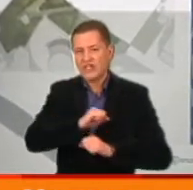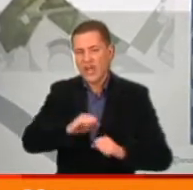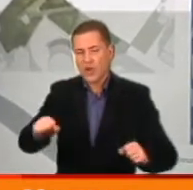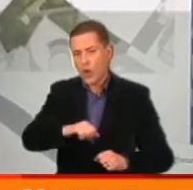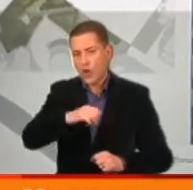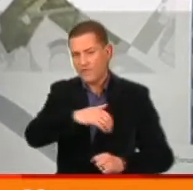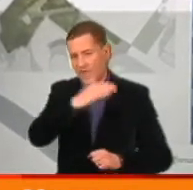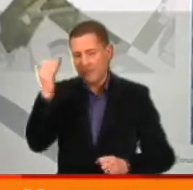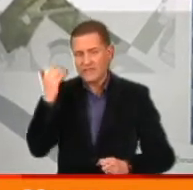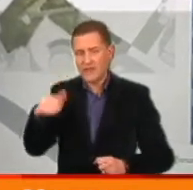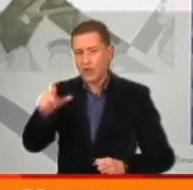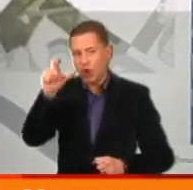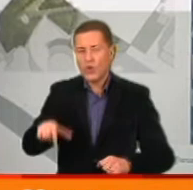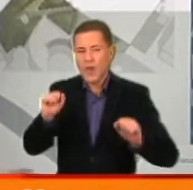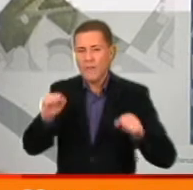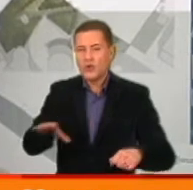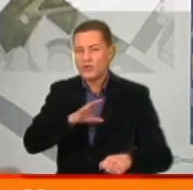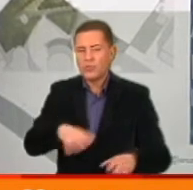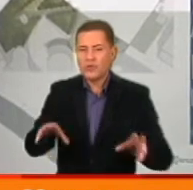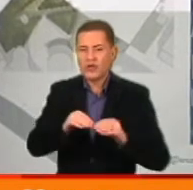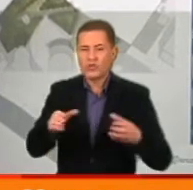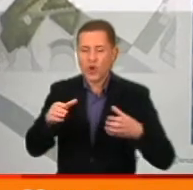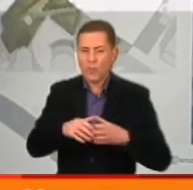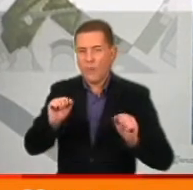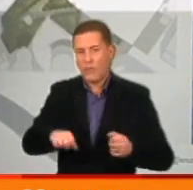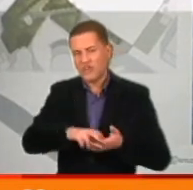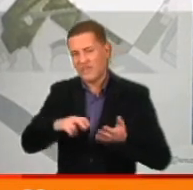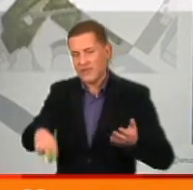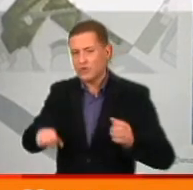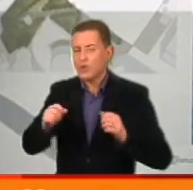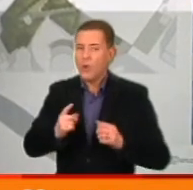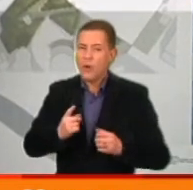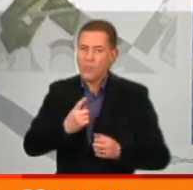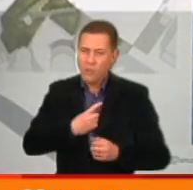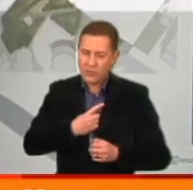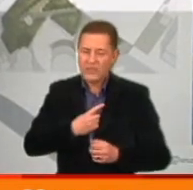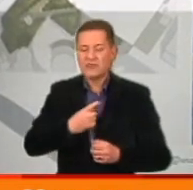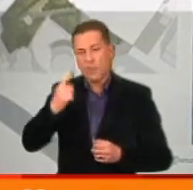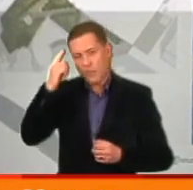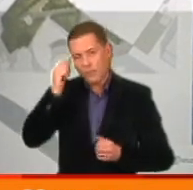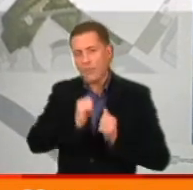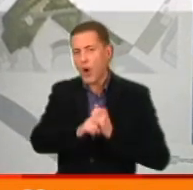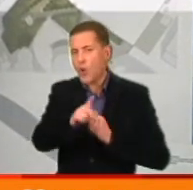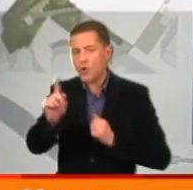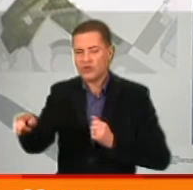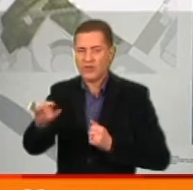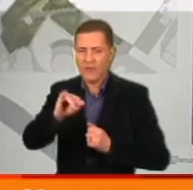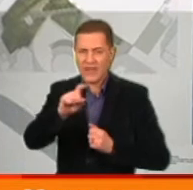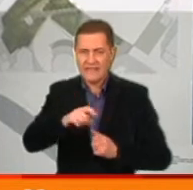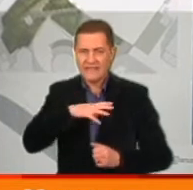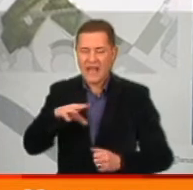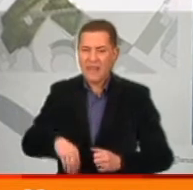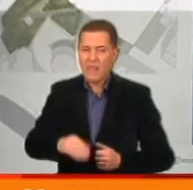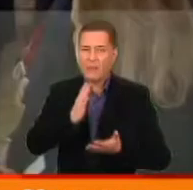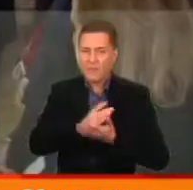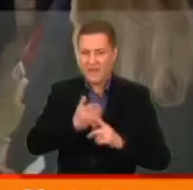меморіал, людина може бути з групою, а може і відлучитися від неї, і побути на самоті, і подумати про кожного із загиблих, перебуваючи